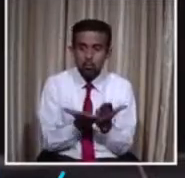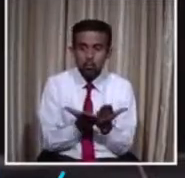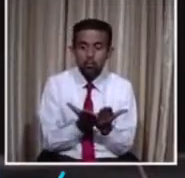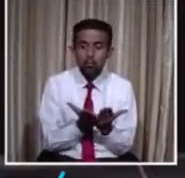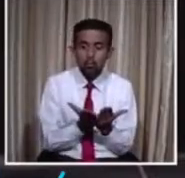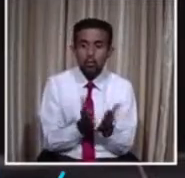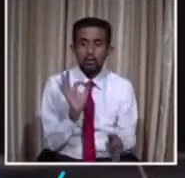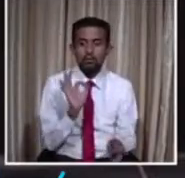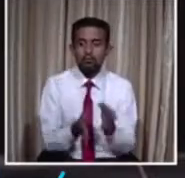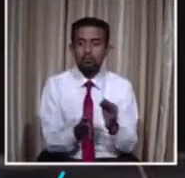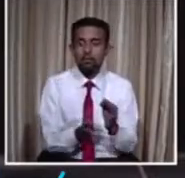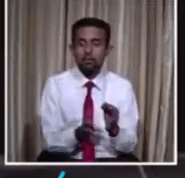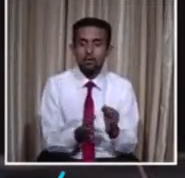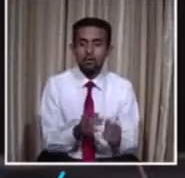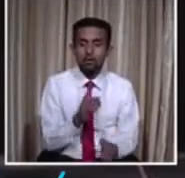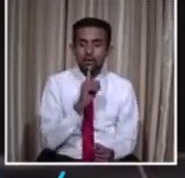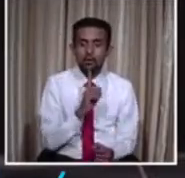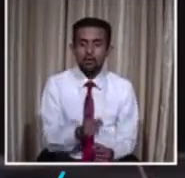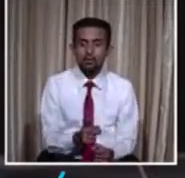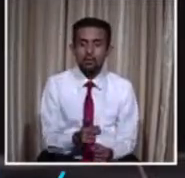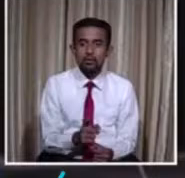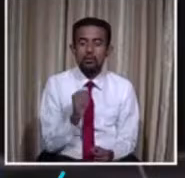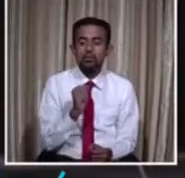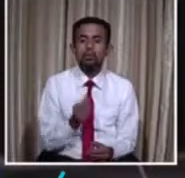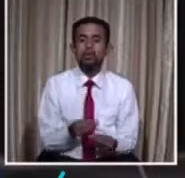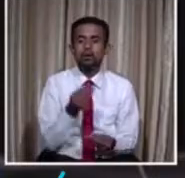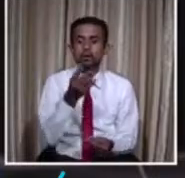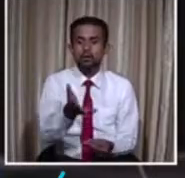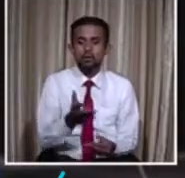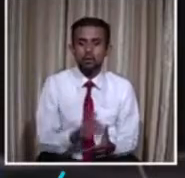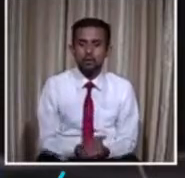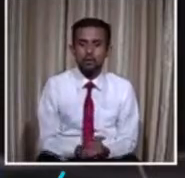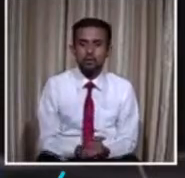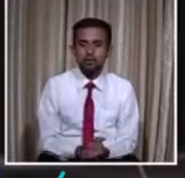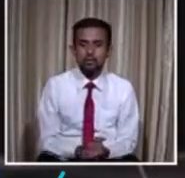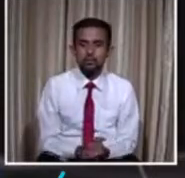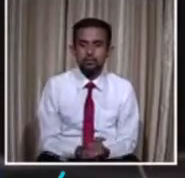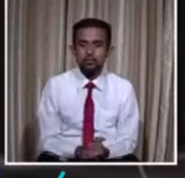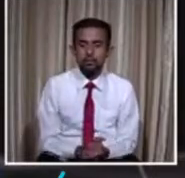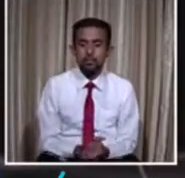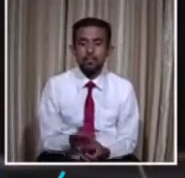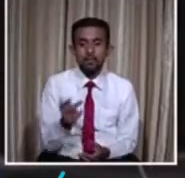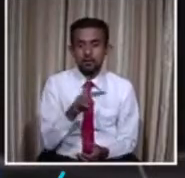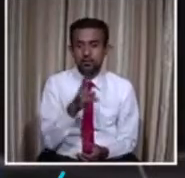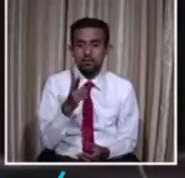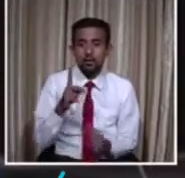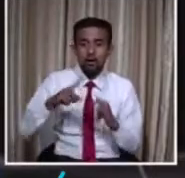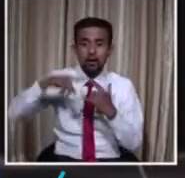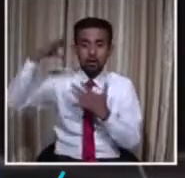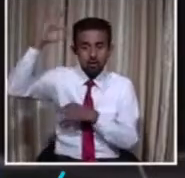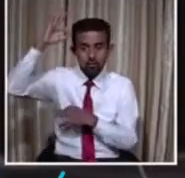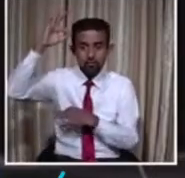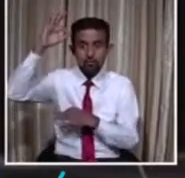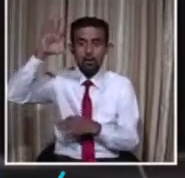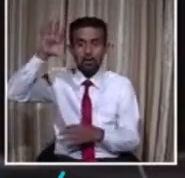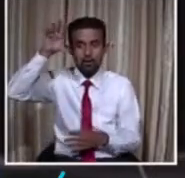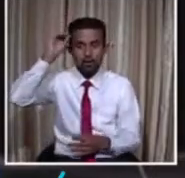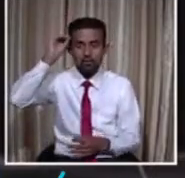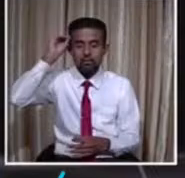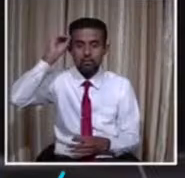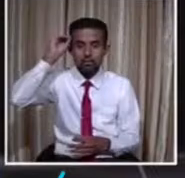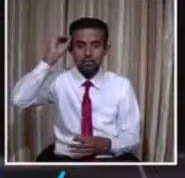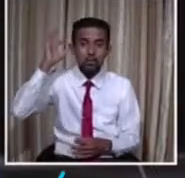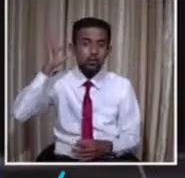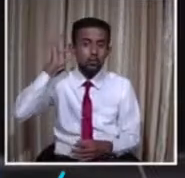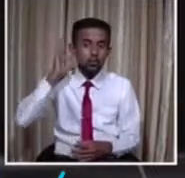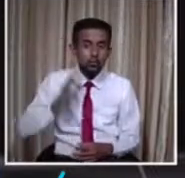tika gini tia lagi nianna kota. Mang kohab dia ke denna. Ia denna ba wiswidya adya apa ni laban ni. Mage